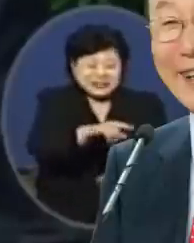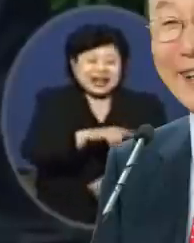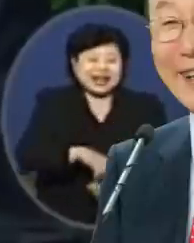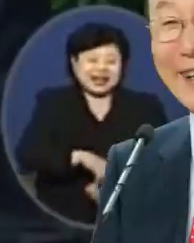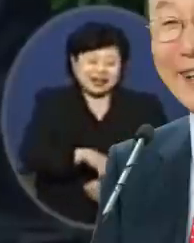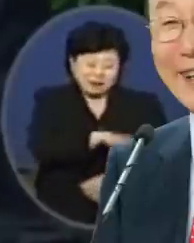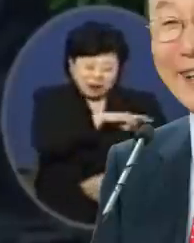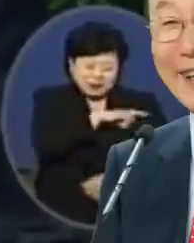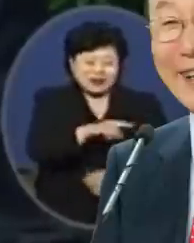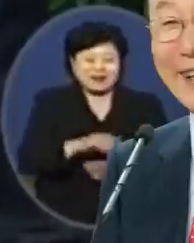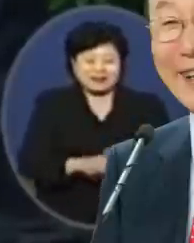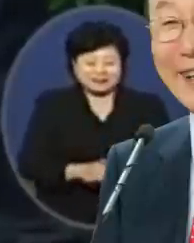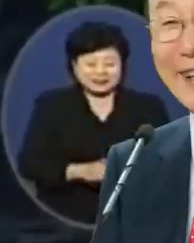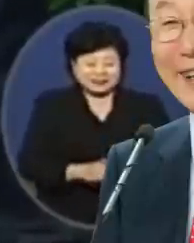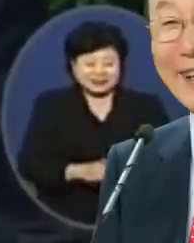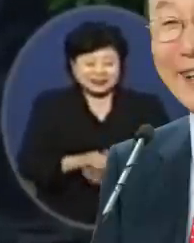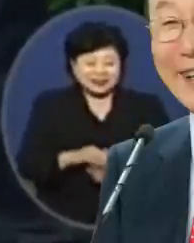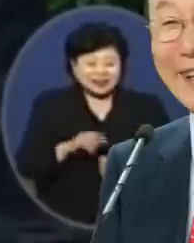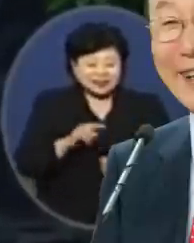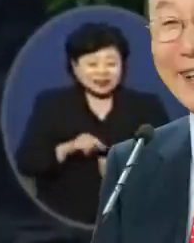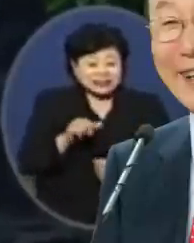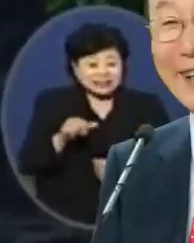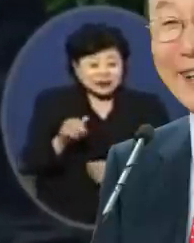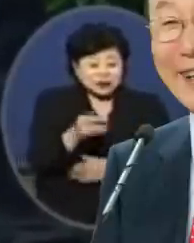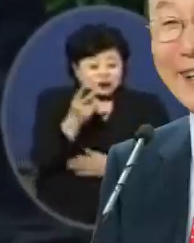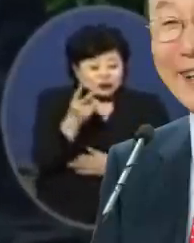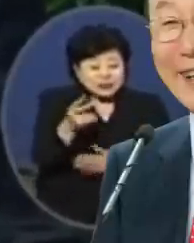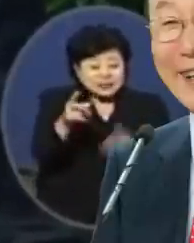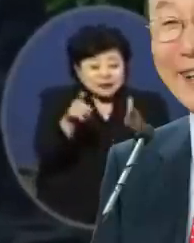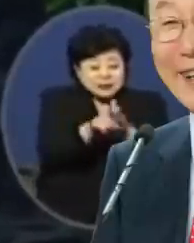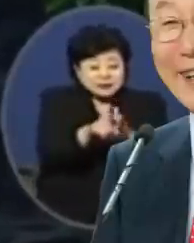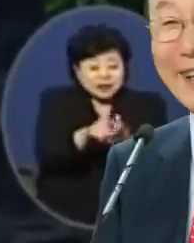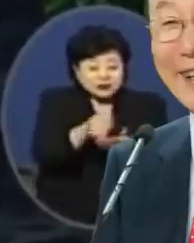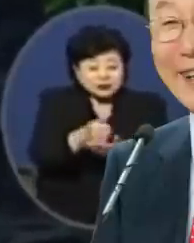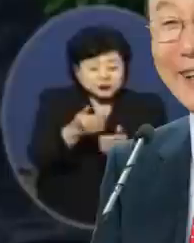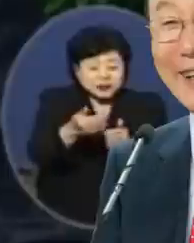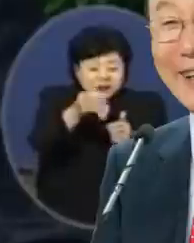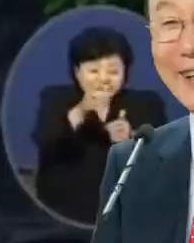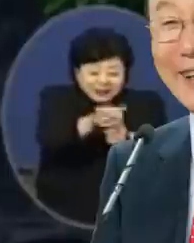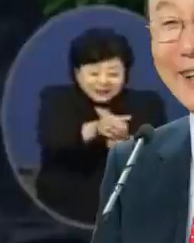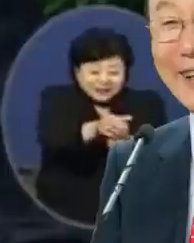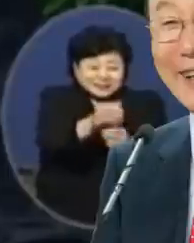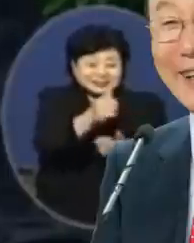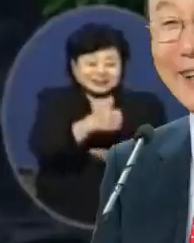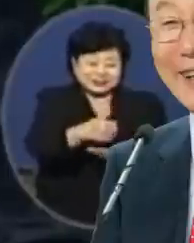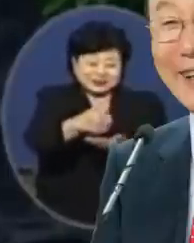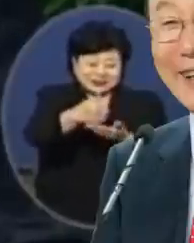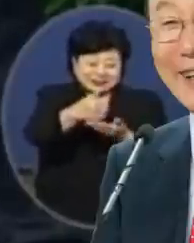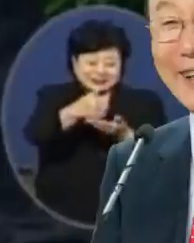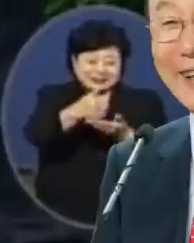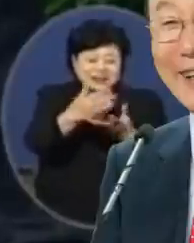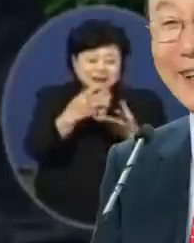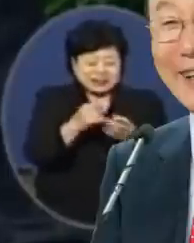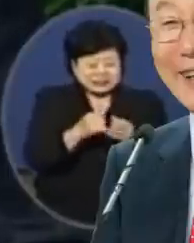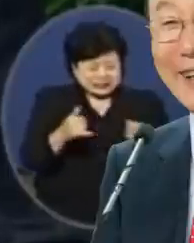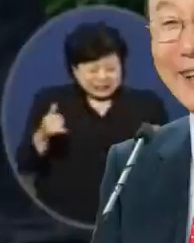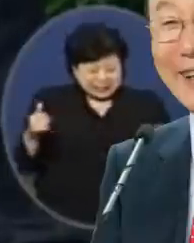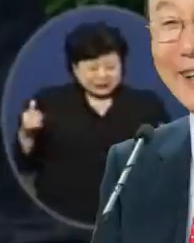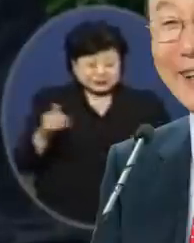하거든요. 보리떡 5개와 물고기 2마리를 가지고 믿습니다 하고 주님께 나와가 주님, 이 많은